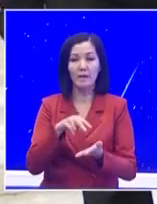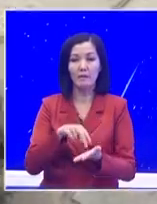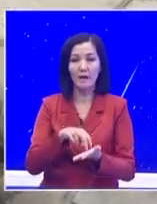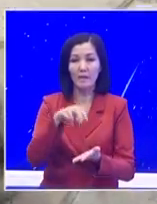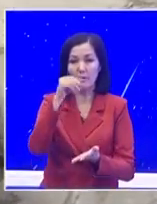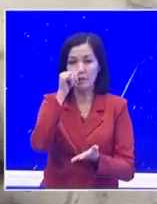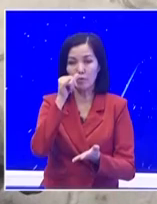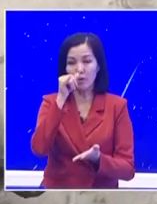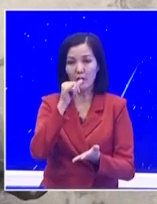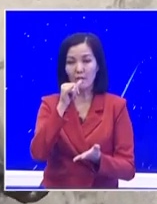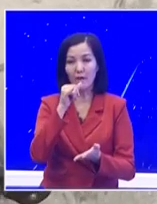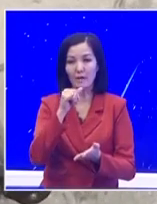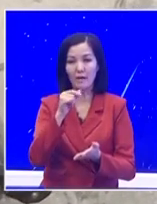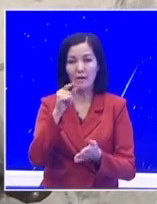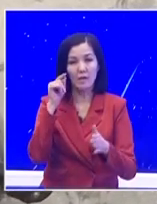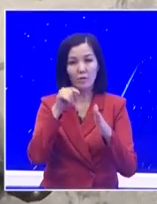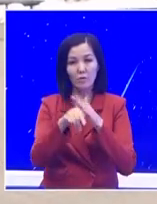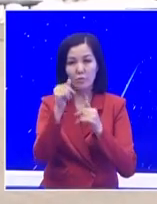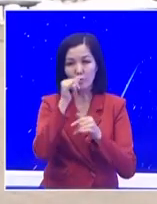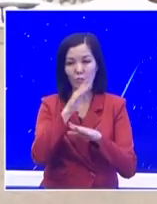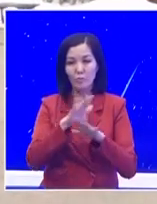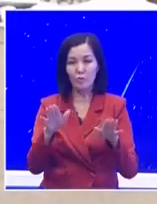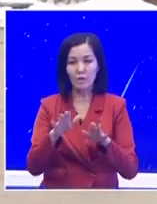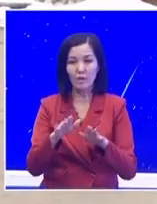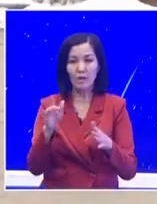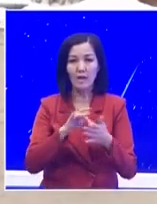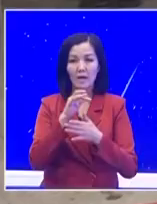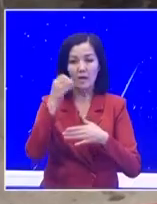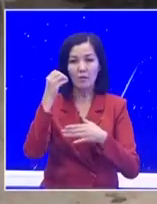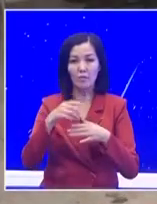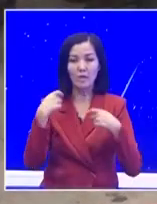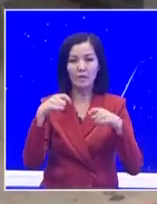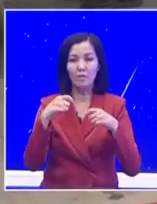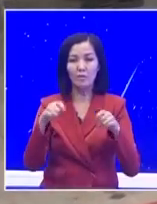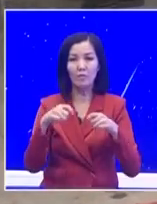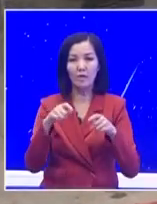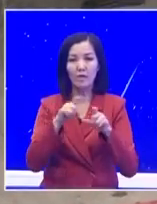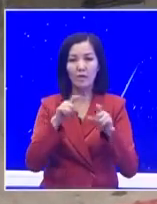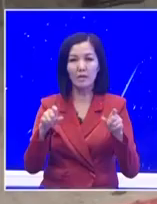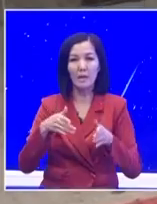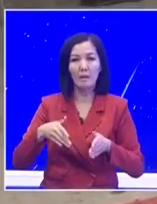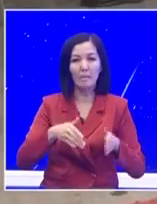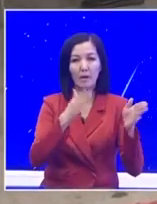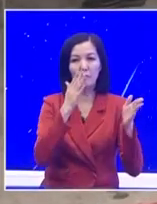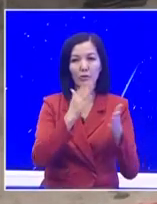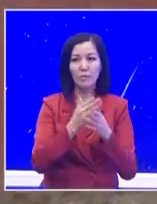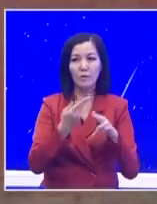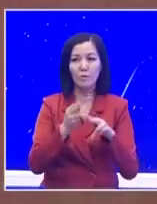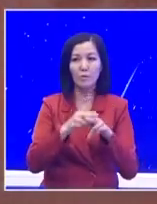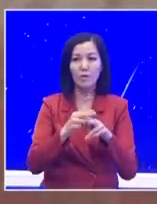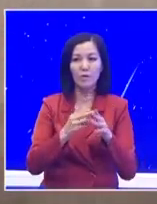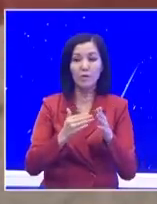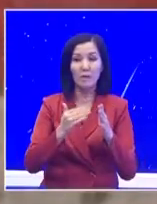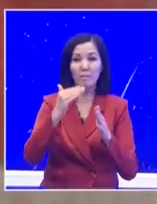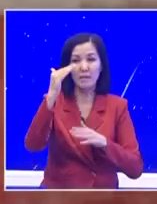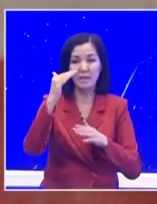алмайды. Яғни бұл мекемеге кіруге мүмкіндік жоқ. Мұндан бөлек қала орталығындағы сауда орталықтарында пандустар бар, бірақ тым биік орналасқан.